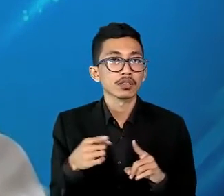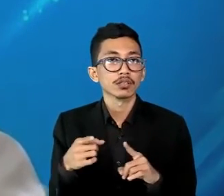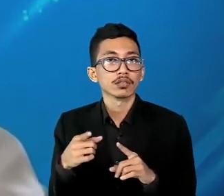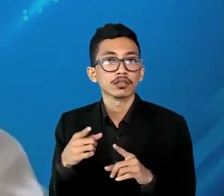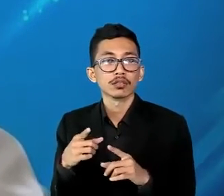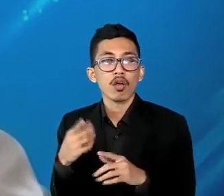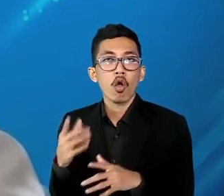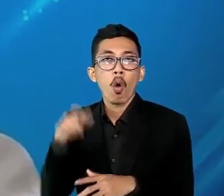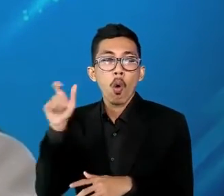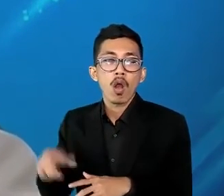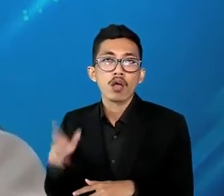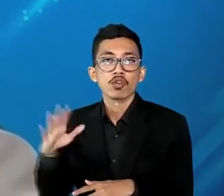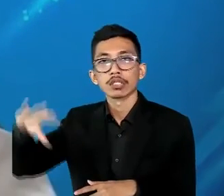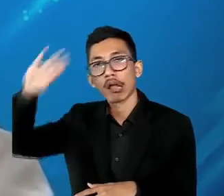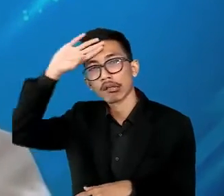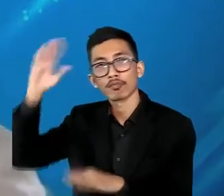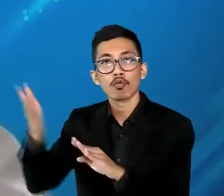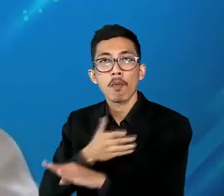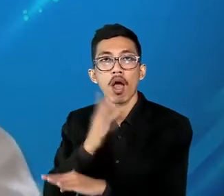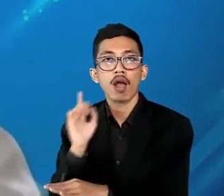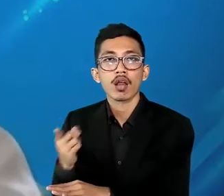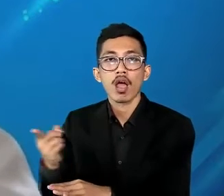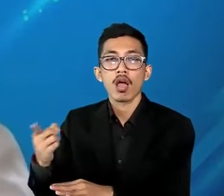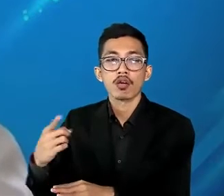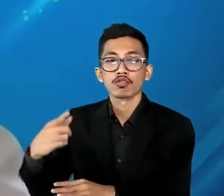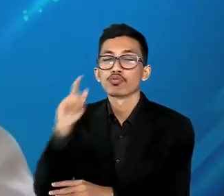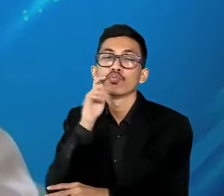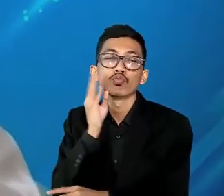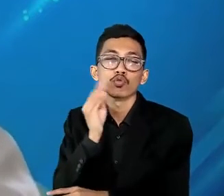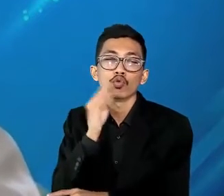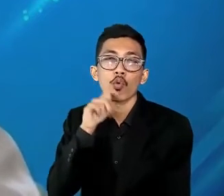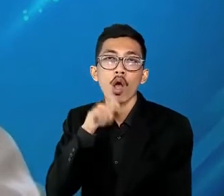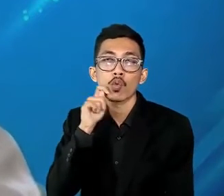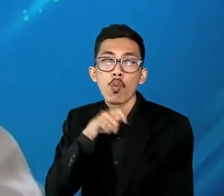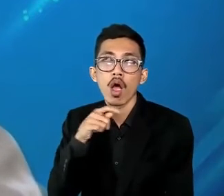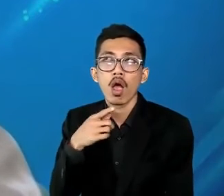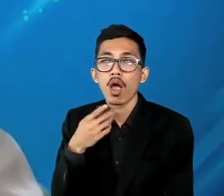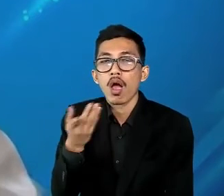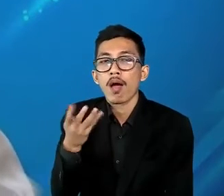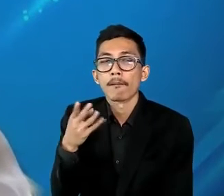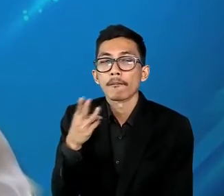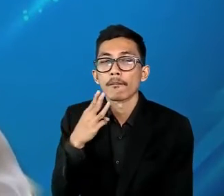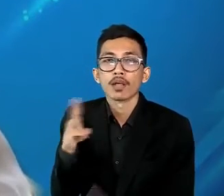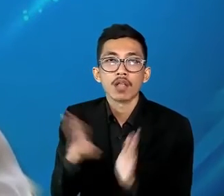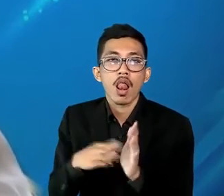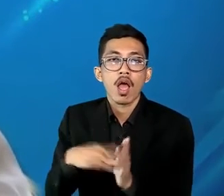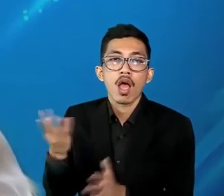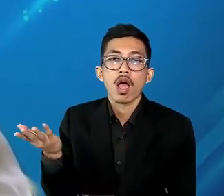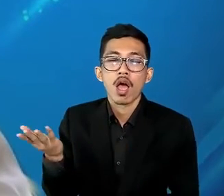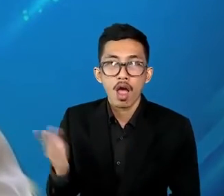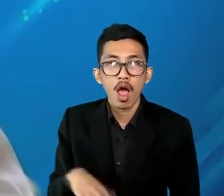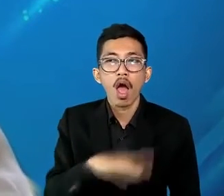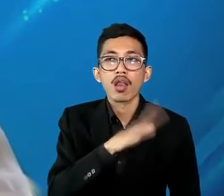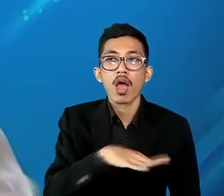mempunyai komorbid, kemudian dia mempunyai usia lanjut, itu akan menjadi masalah. Demikian juga pada